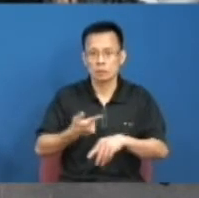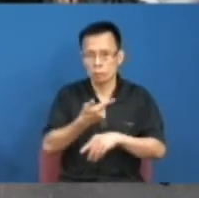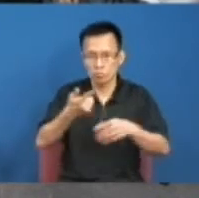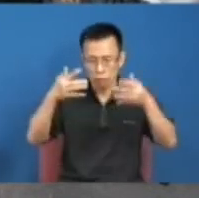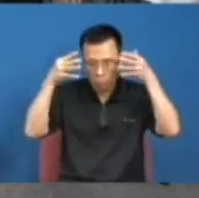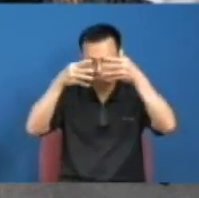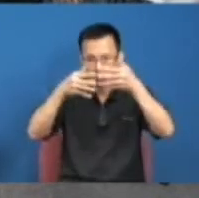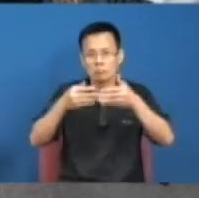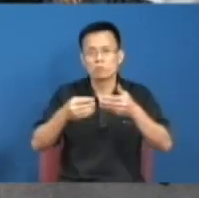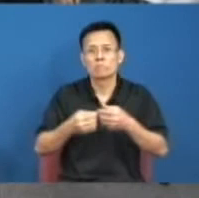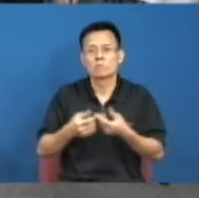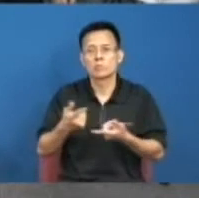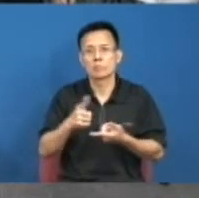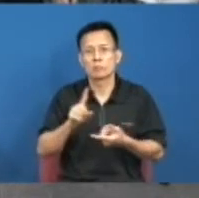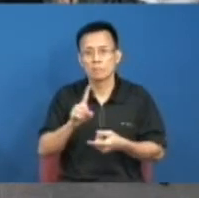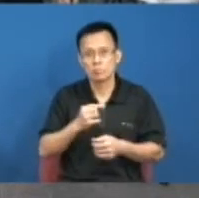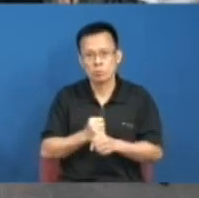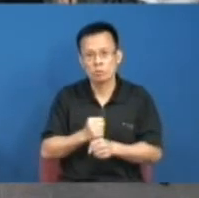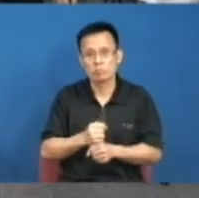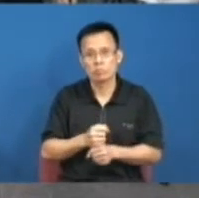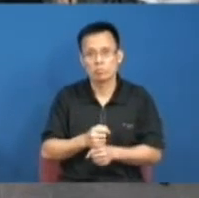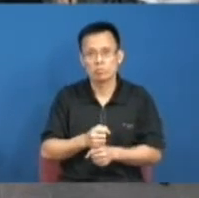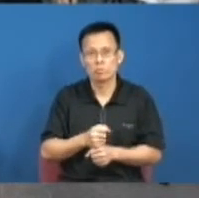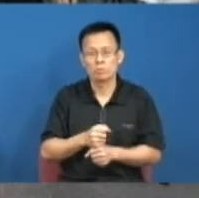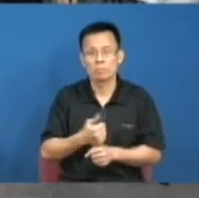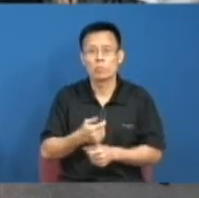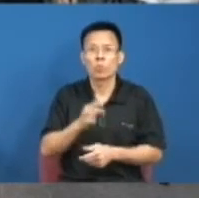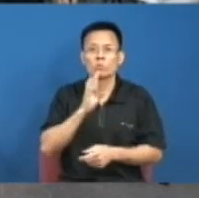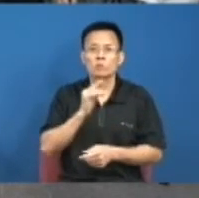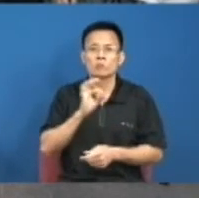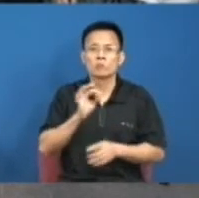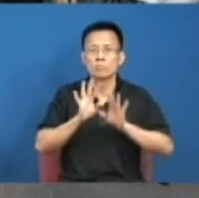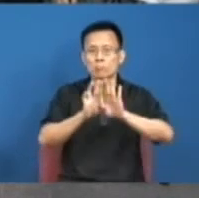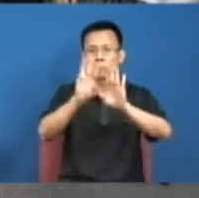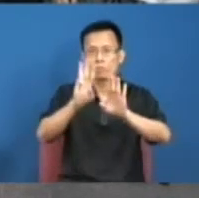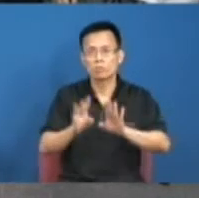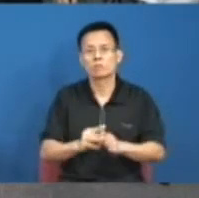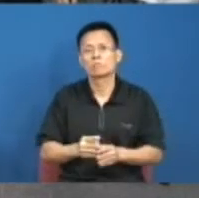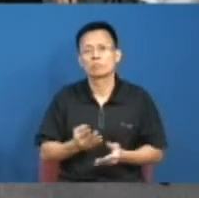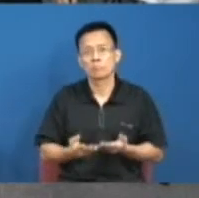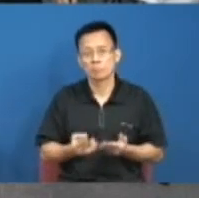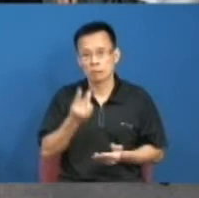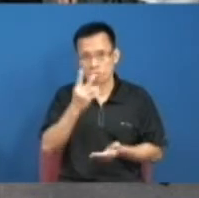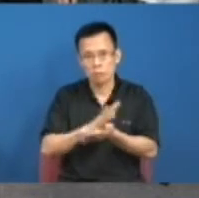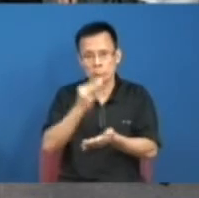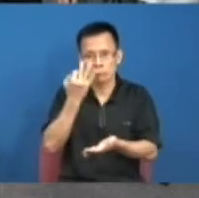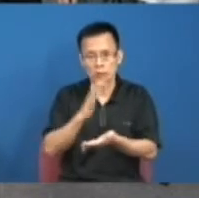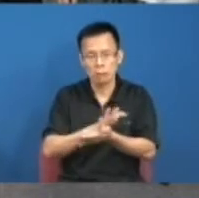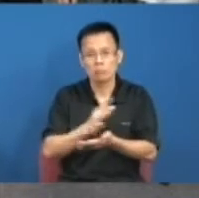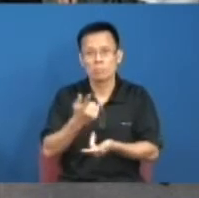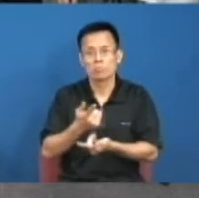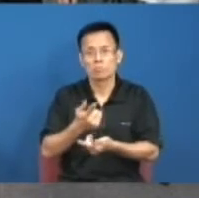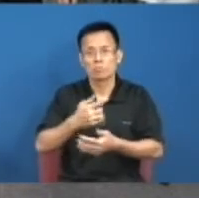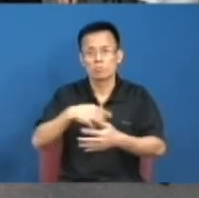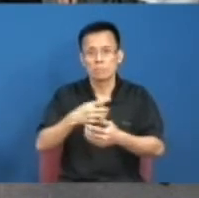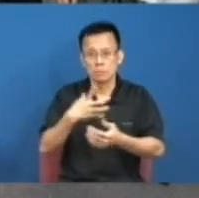面，同埋即係點樣做好咗我哋一啲工作，係譬如無論防水啦，咁其實可能兩三年咁有啲嘢可能摺膠